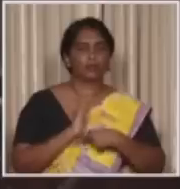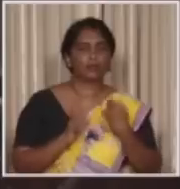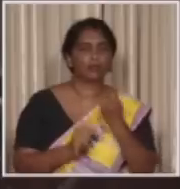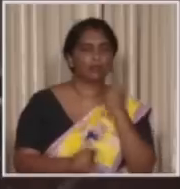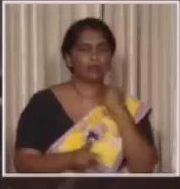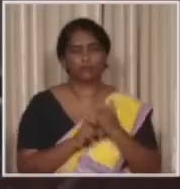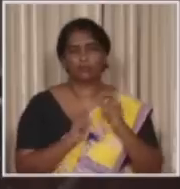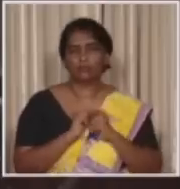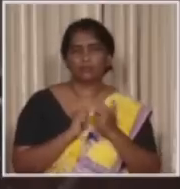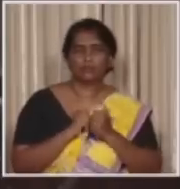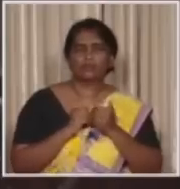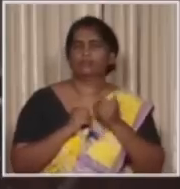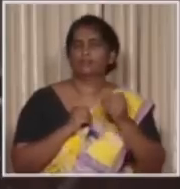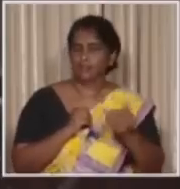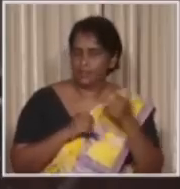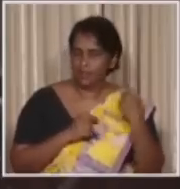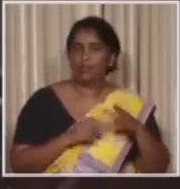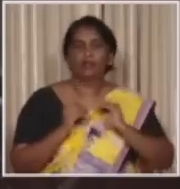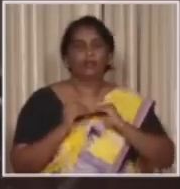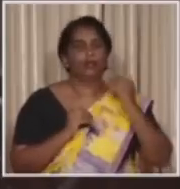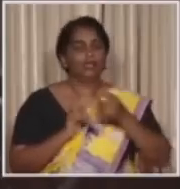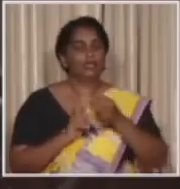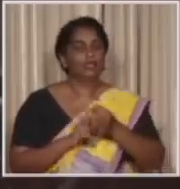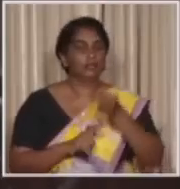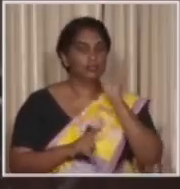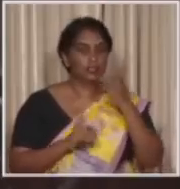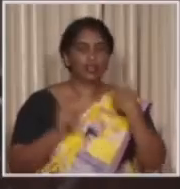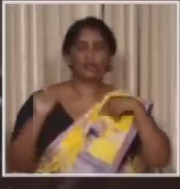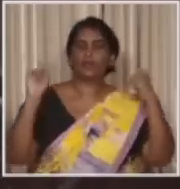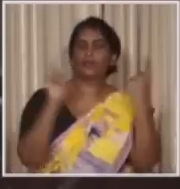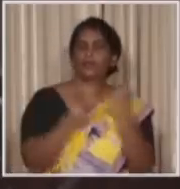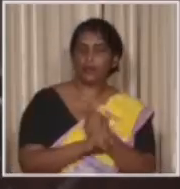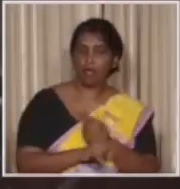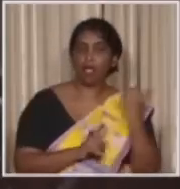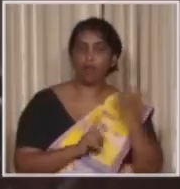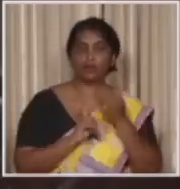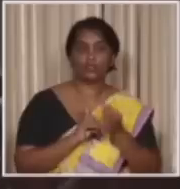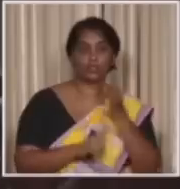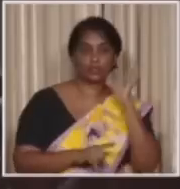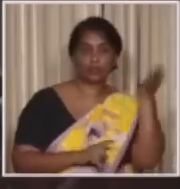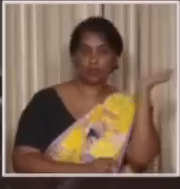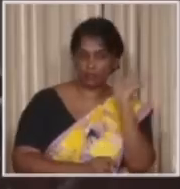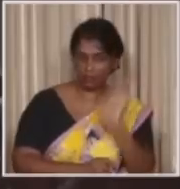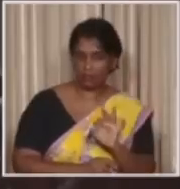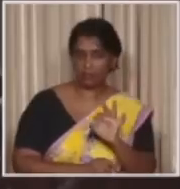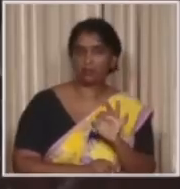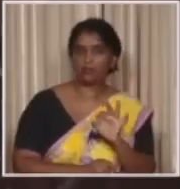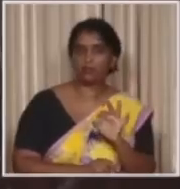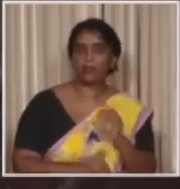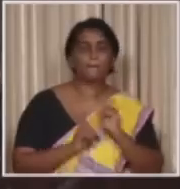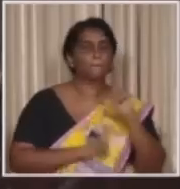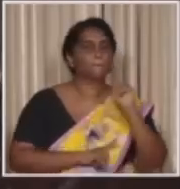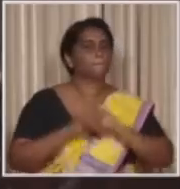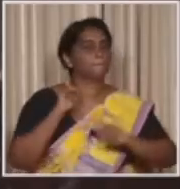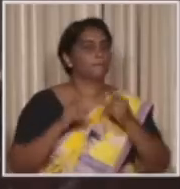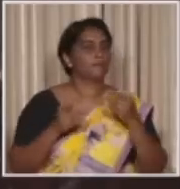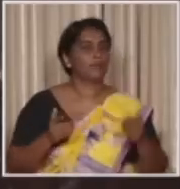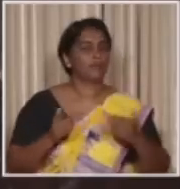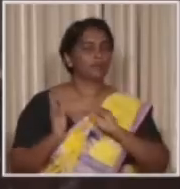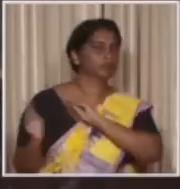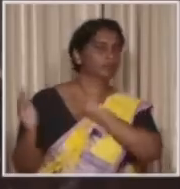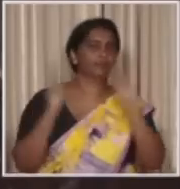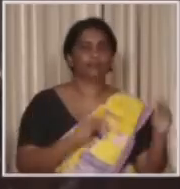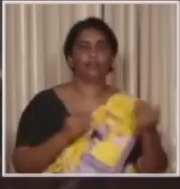ආර්ථික අර්බුදයේ ඉස්සරහට ආවා. ඊට පස්සේ ජනාධිපතිකම් වෙනස් වුණා. අලුත් ජනාධිපතිතුමා ආවා. පාර්ලිමේන්තුව කල්